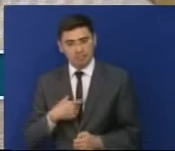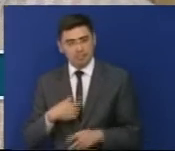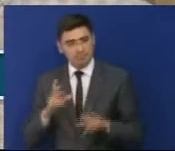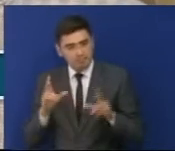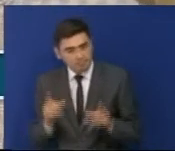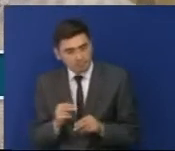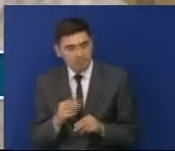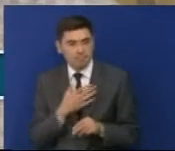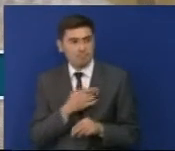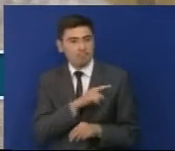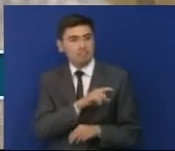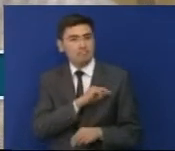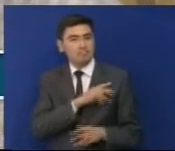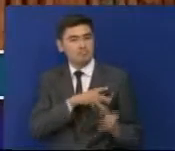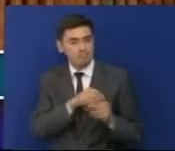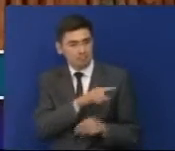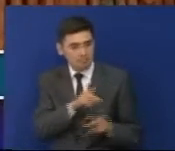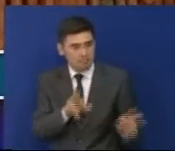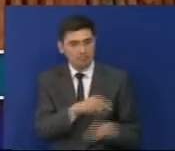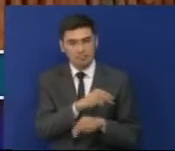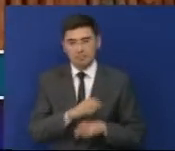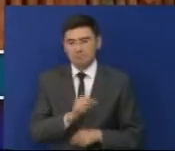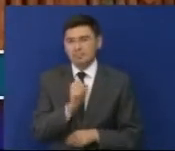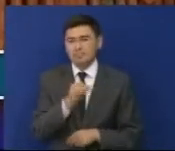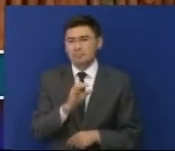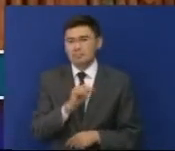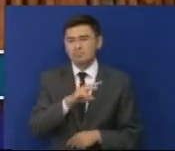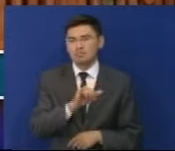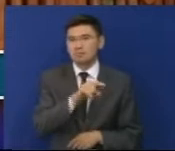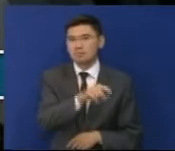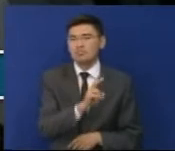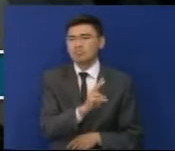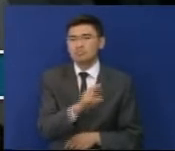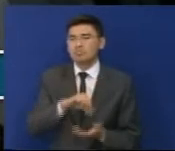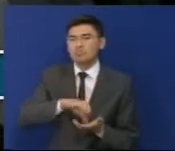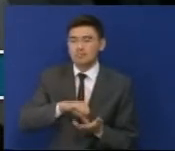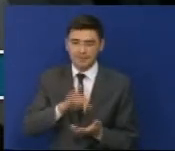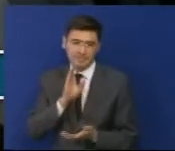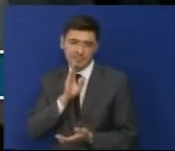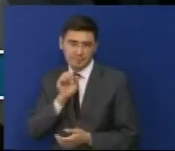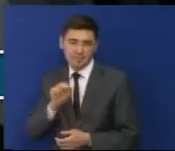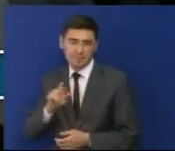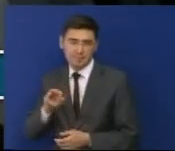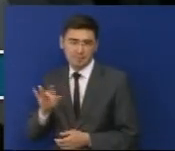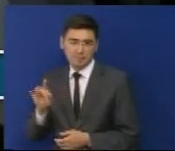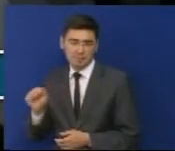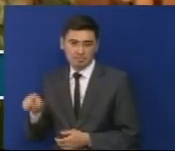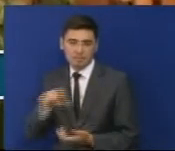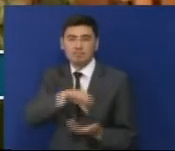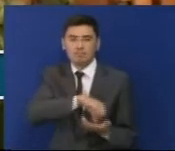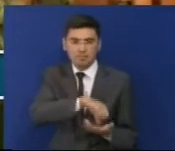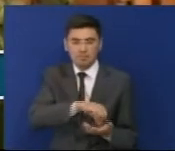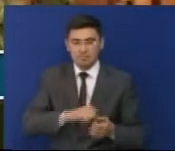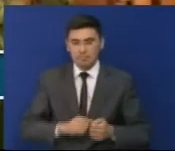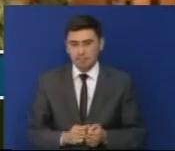театрға жұмыстарыма да сәттілік тілеймін. Айсұлу есімді бас кейіпкер рөлін білікті актриса Альмира Айтжанова ойнайды. Ересектеу болғанымен